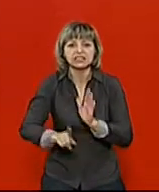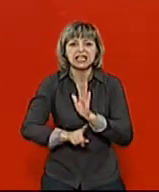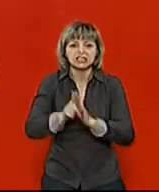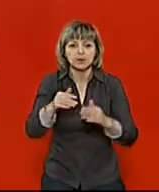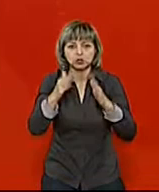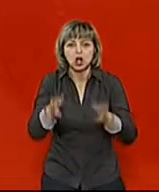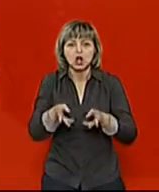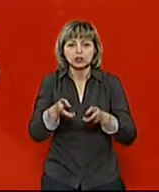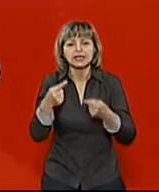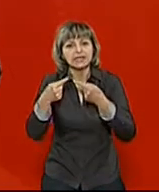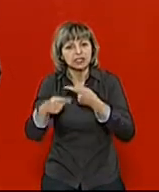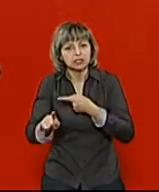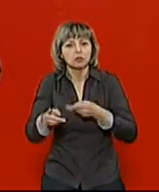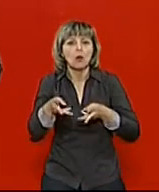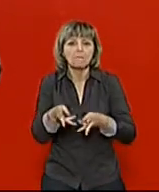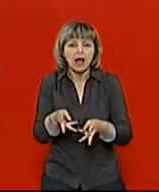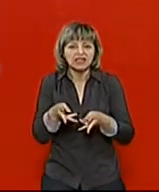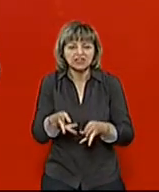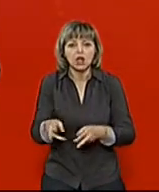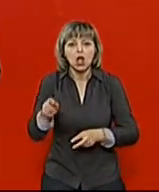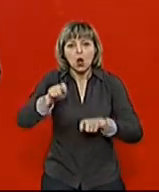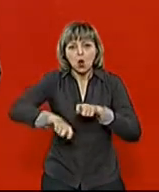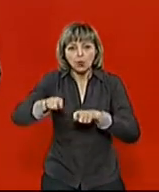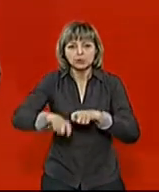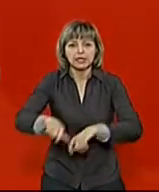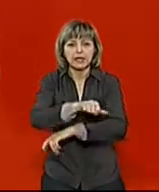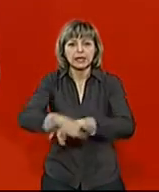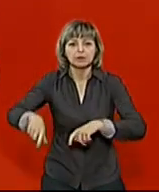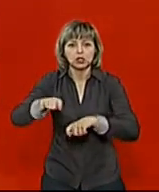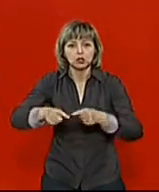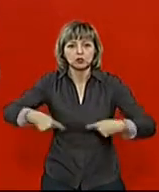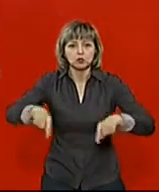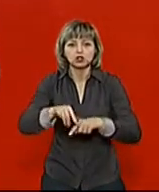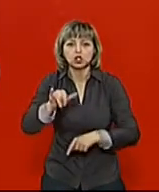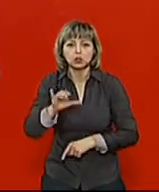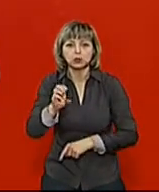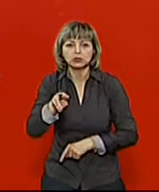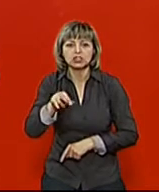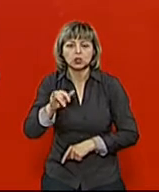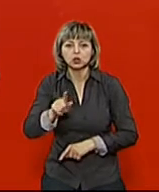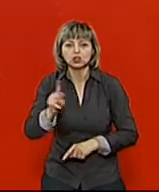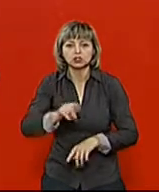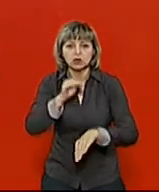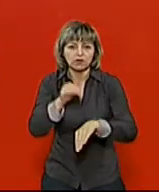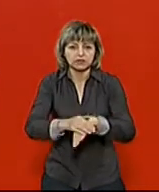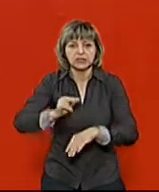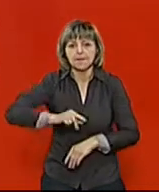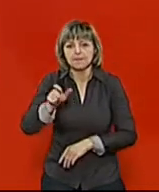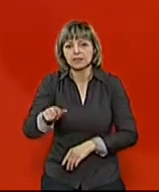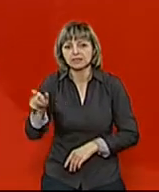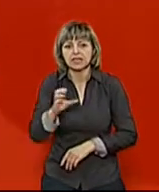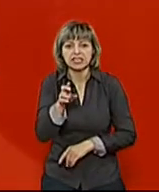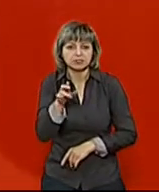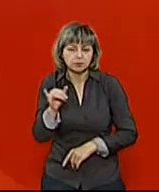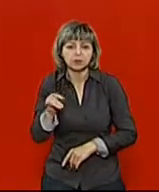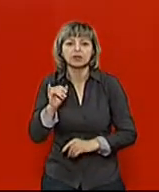запуску котельні на альтернативному паливі? Обшуки на митному посту у Стилух. Що виявили працівники СБУ та ДБР? Та як